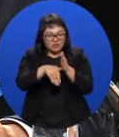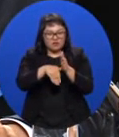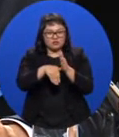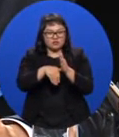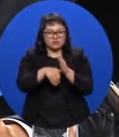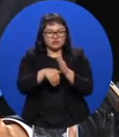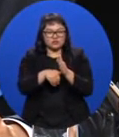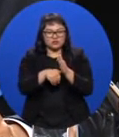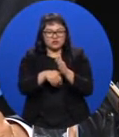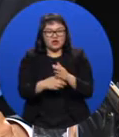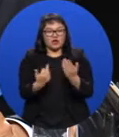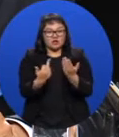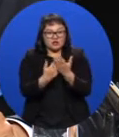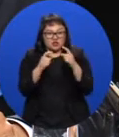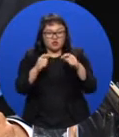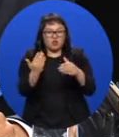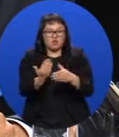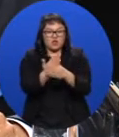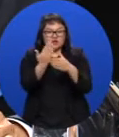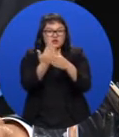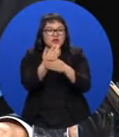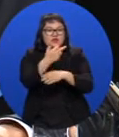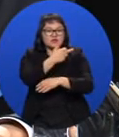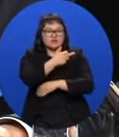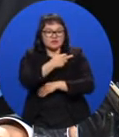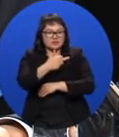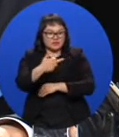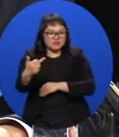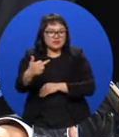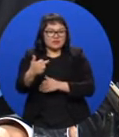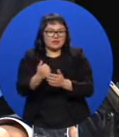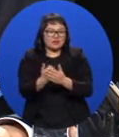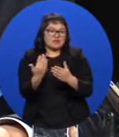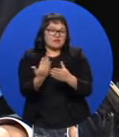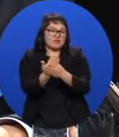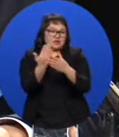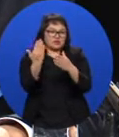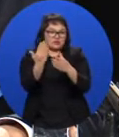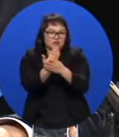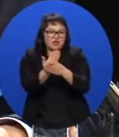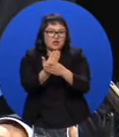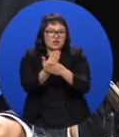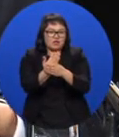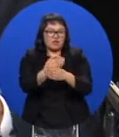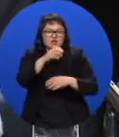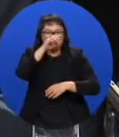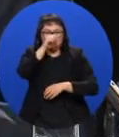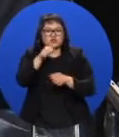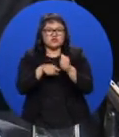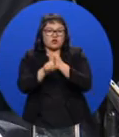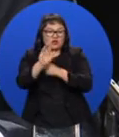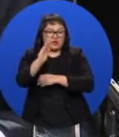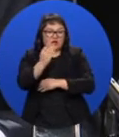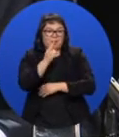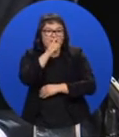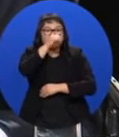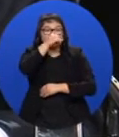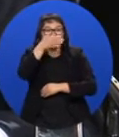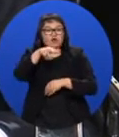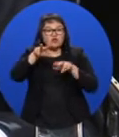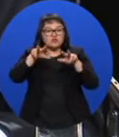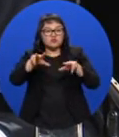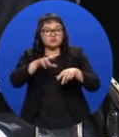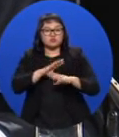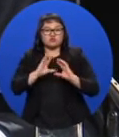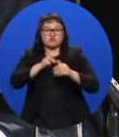이게 제주도 발전에 큰 획기적인 뭐 발전에 뭐 전기를 만들었다고 했는데 이제 와서 국회의원 후보